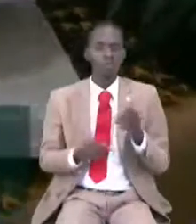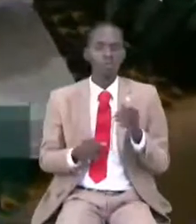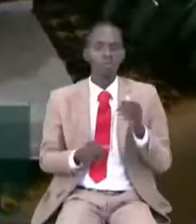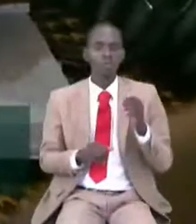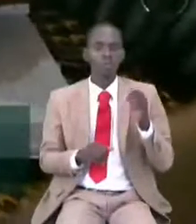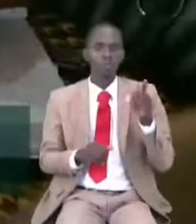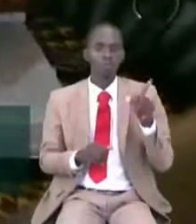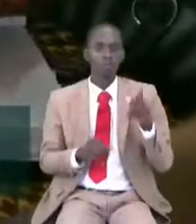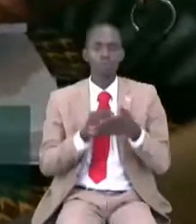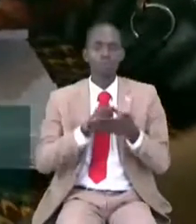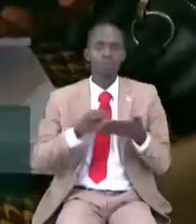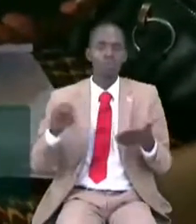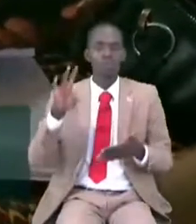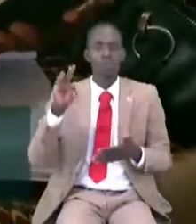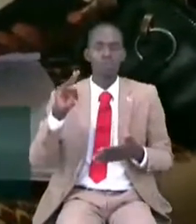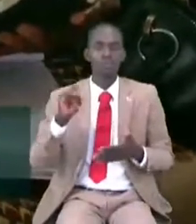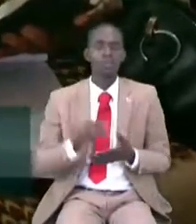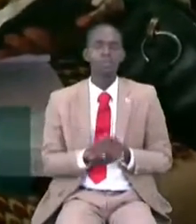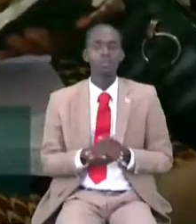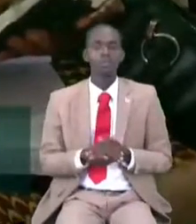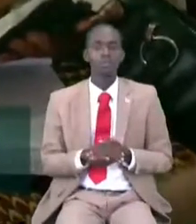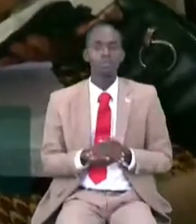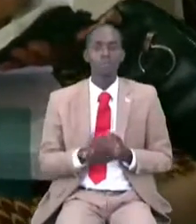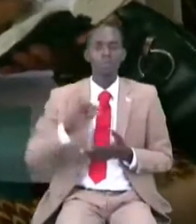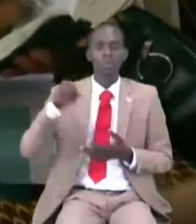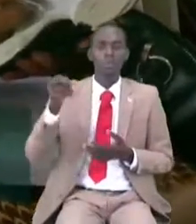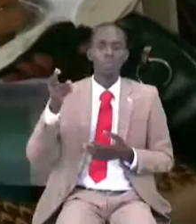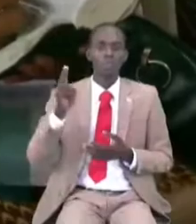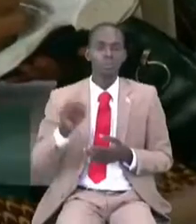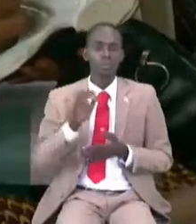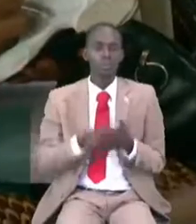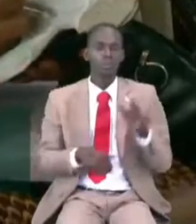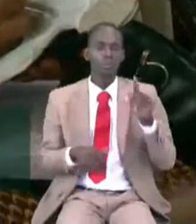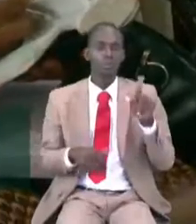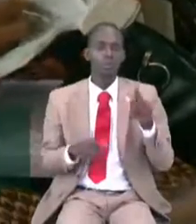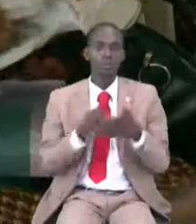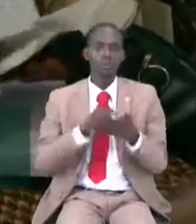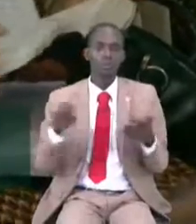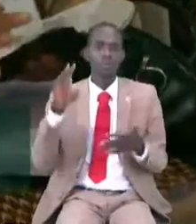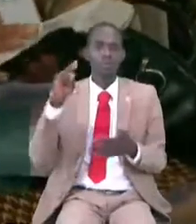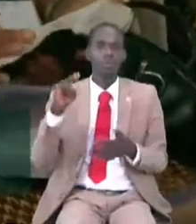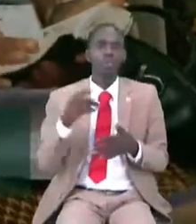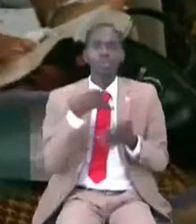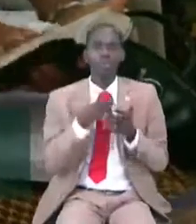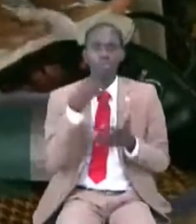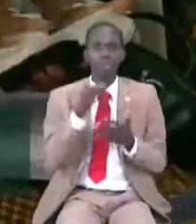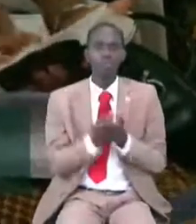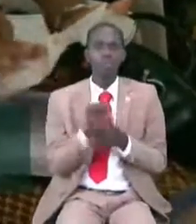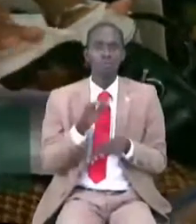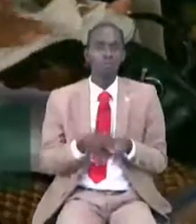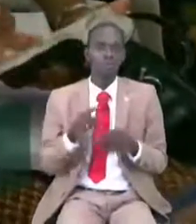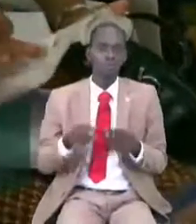Jean 21, 17. Et il lui dit pour la troisième fois. Simon, fils de Jonas,